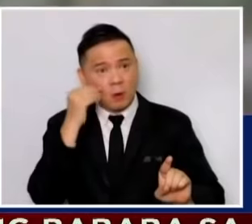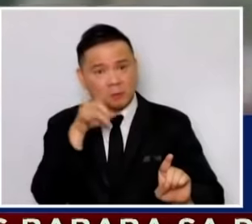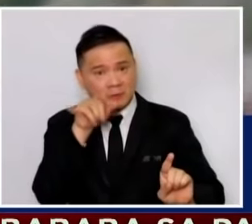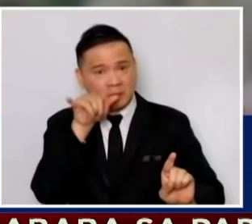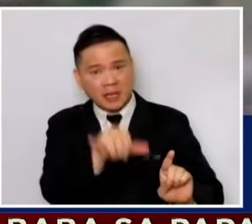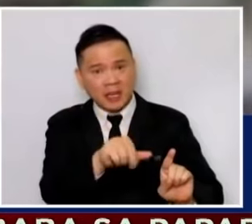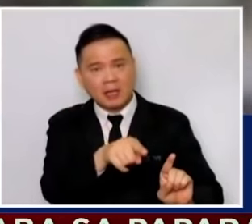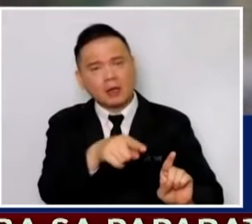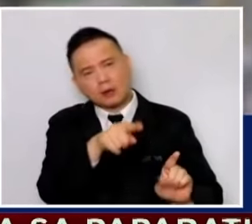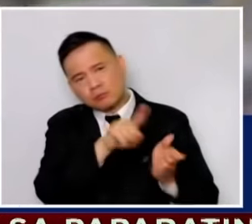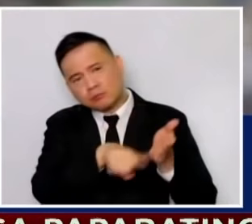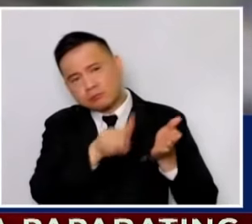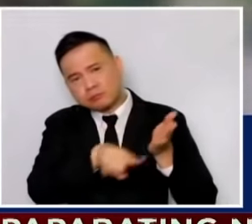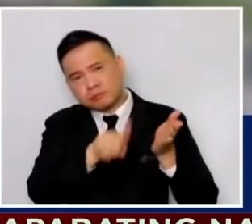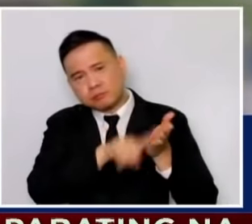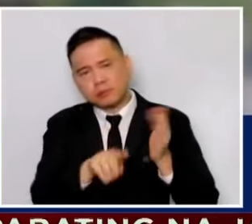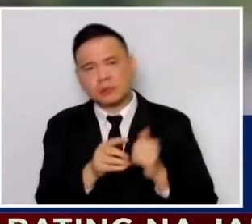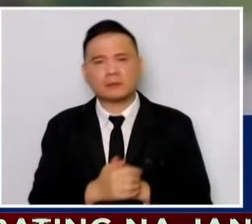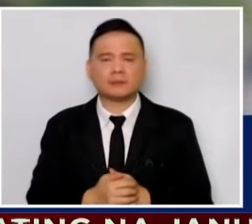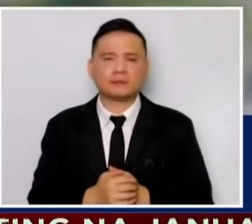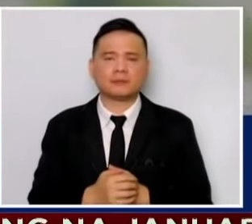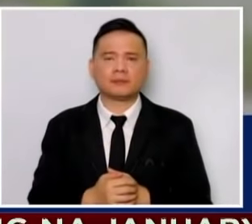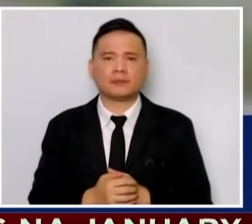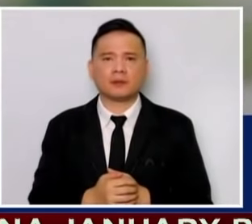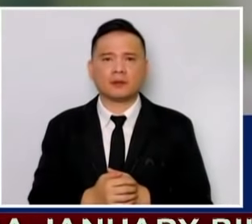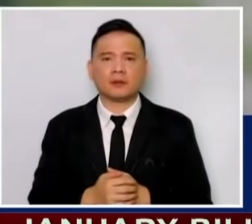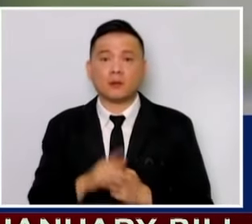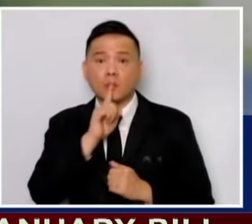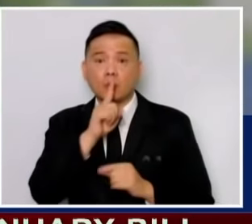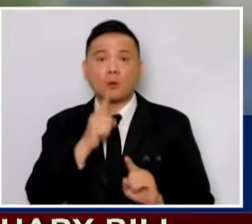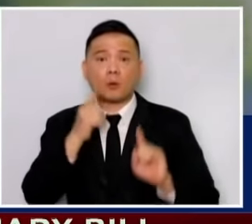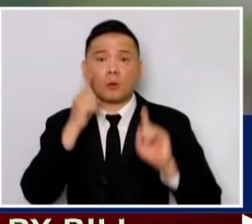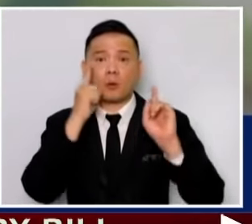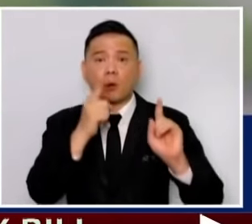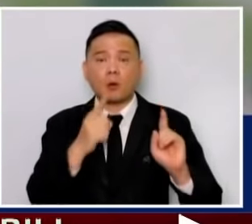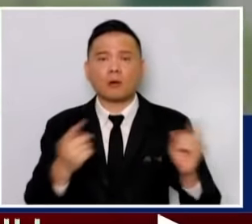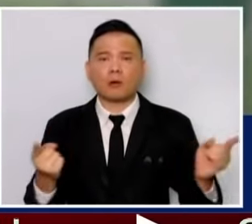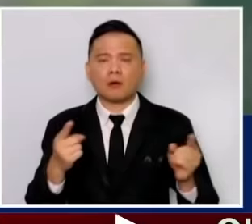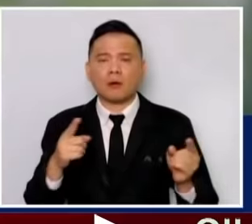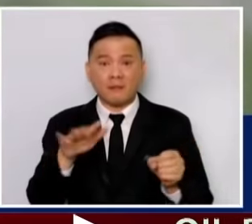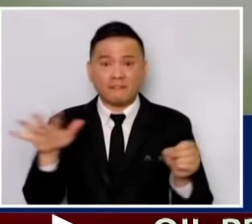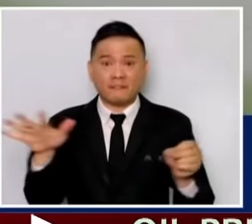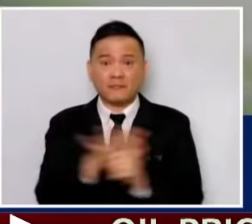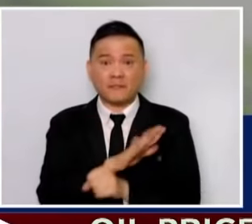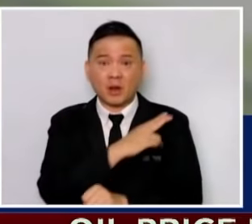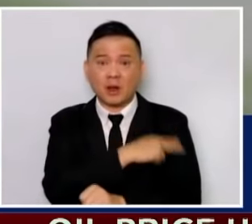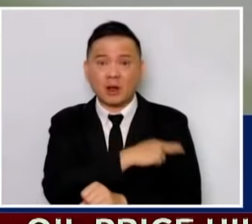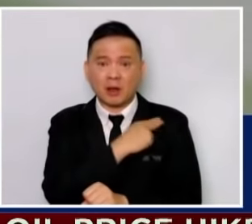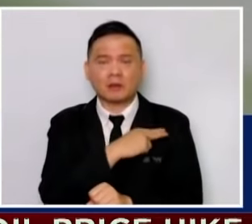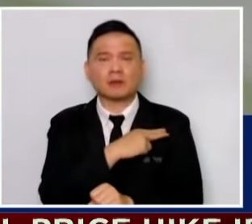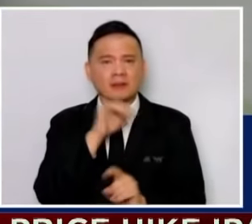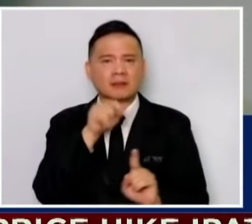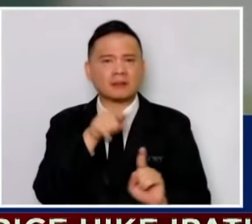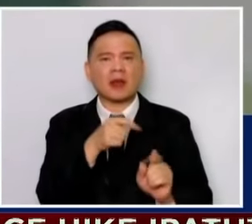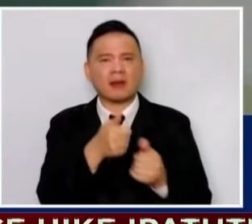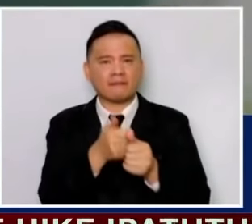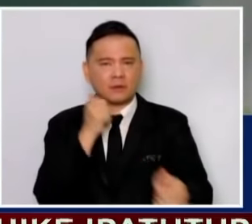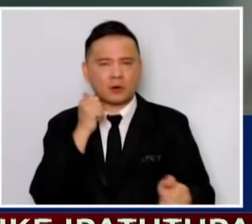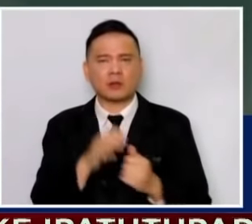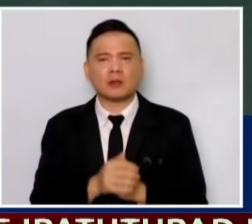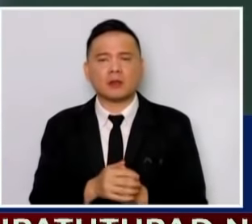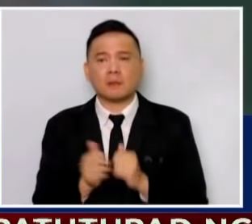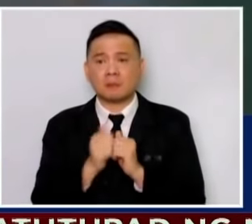Ang importante umano ngayon ay huwag mapuno ang mga COVID beds sa ospital at ireserba lamang ito para sa mga severe at critical na